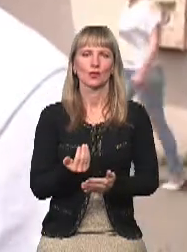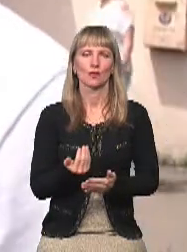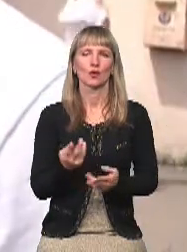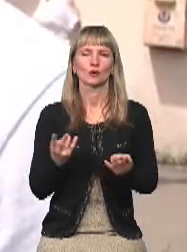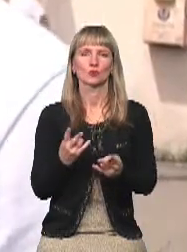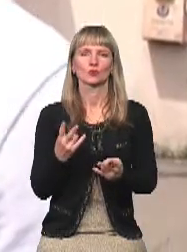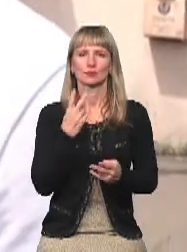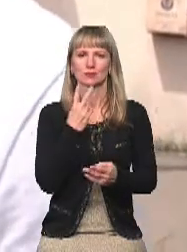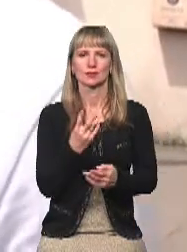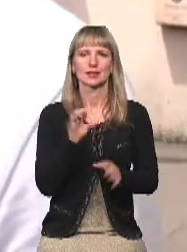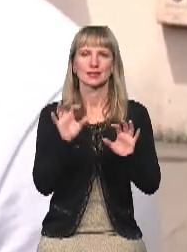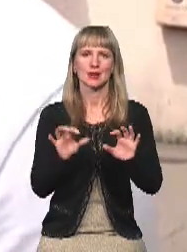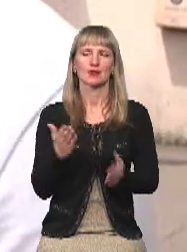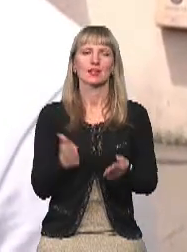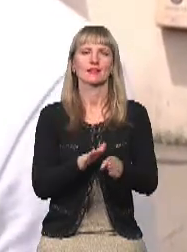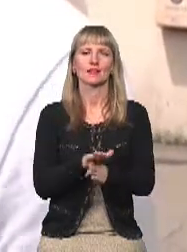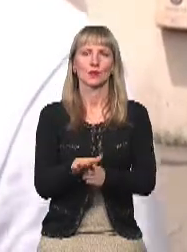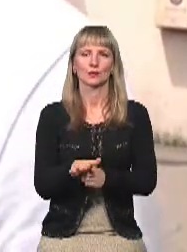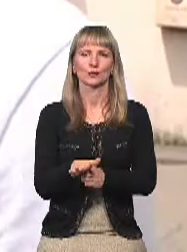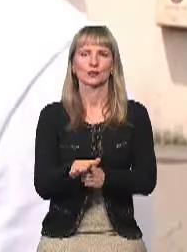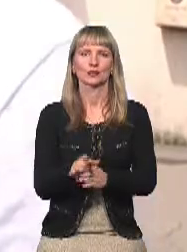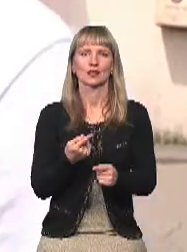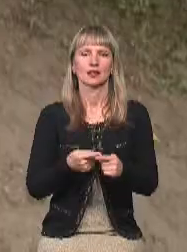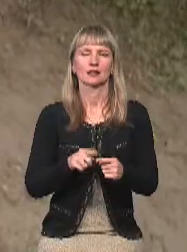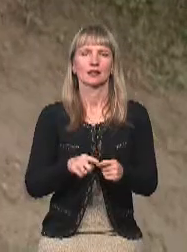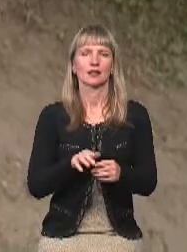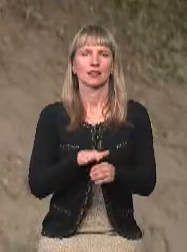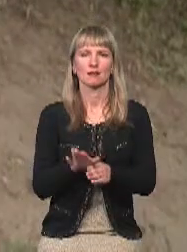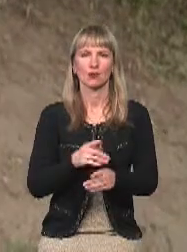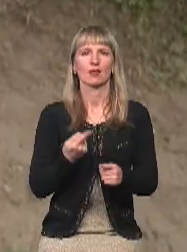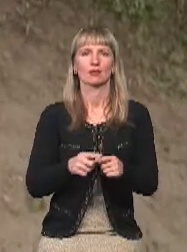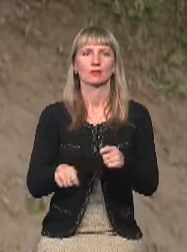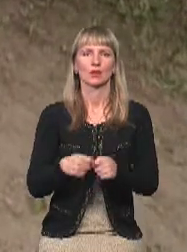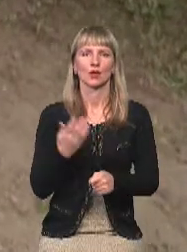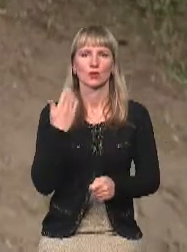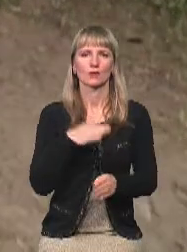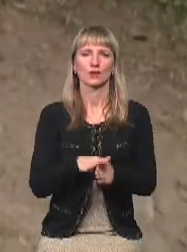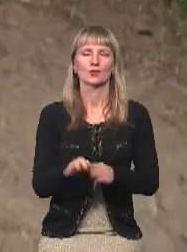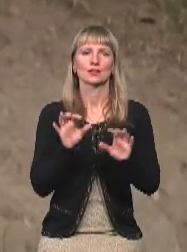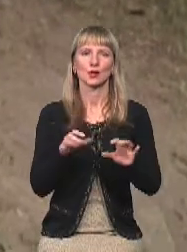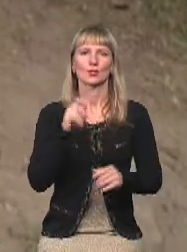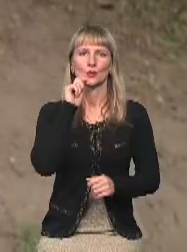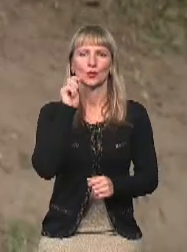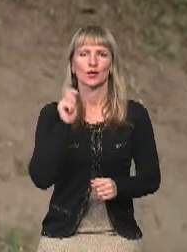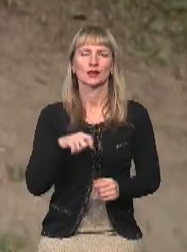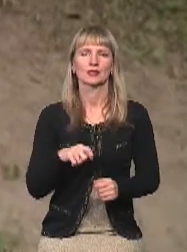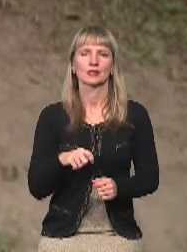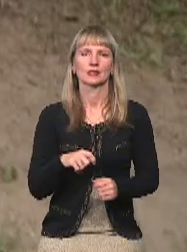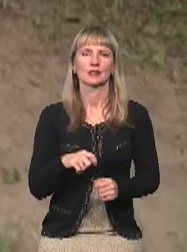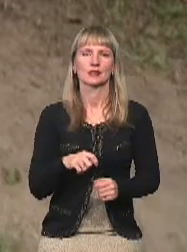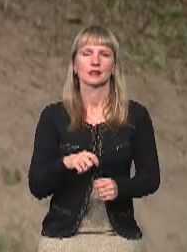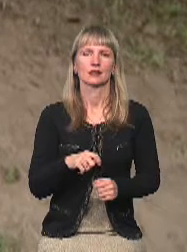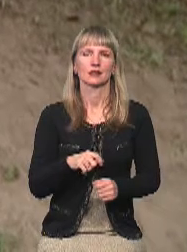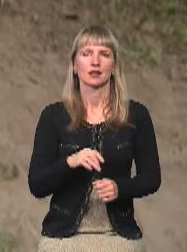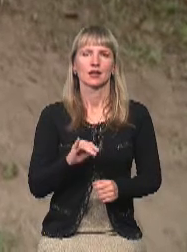закону, якщо він не виконується, це порушення. Коли виконуються закони України і